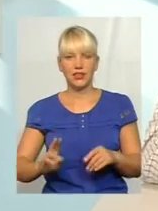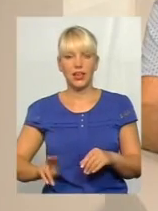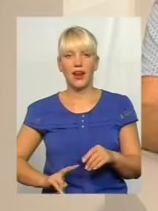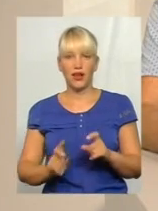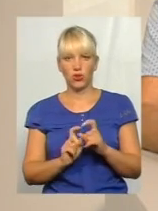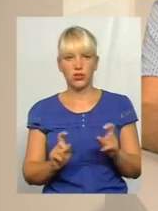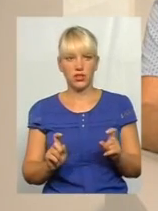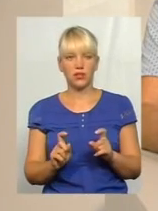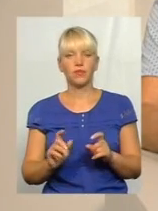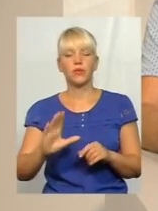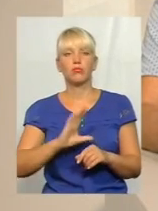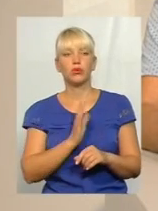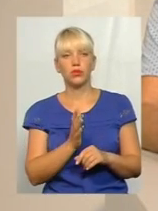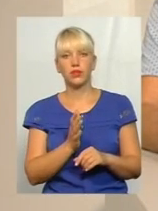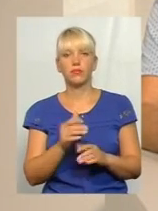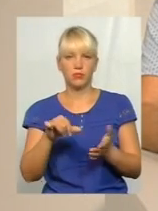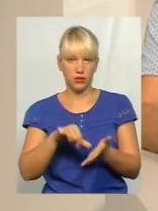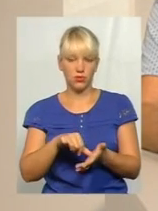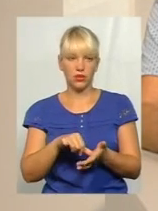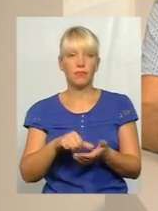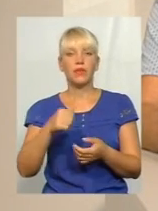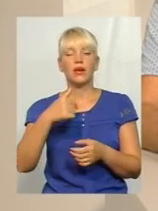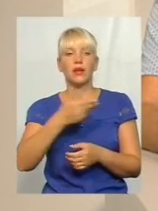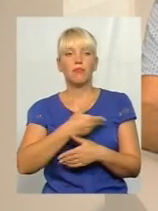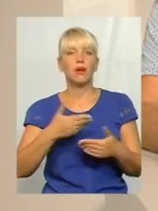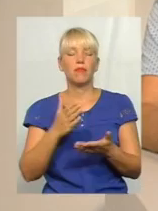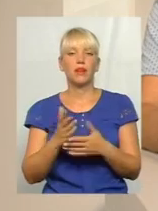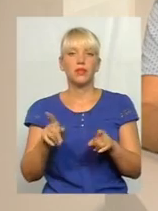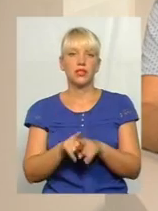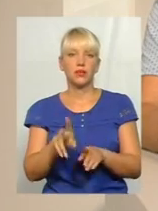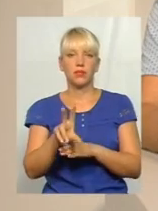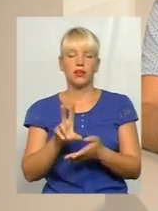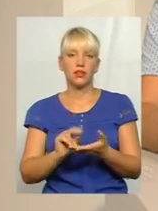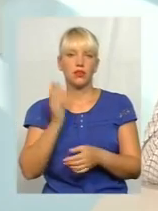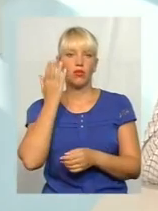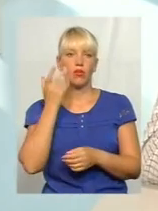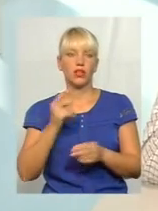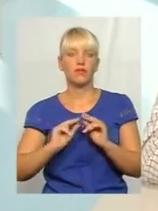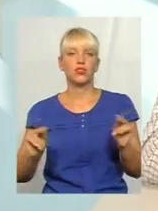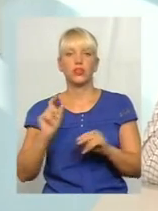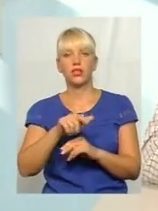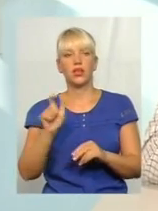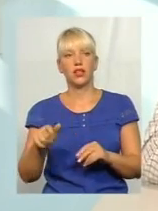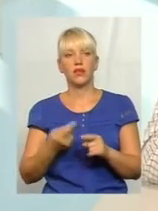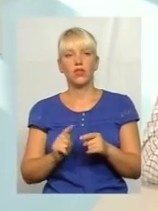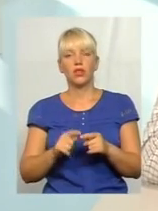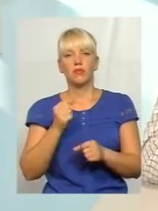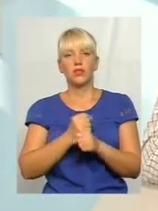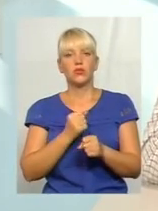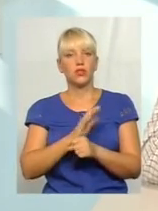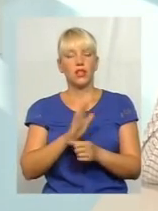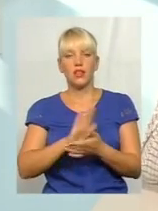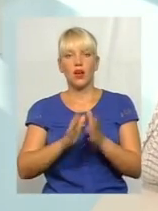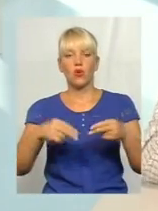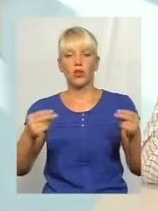директорських були присутні ми маємо такий приклад коли от вчителя якраз Вони працюють не на контрактній